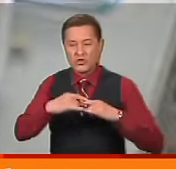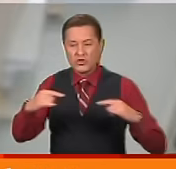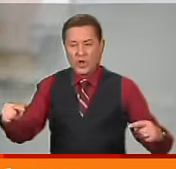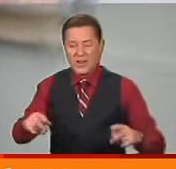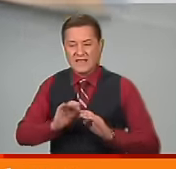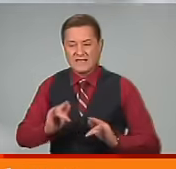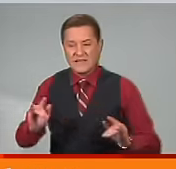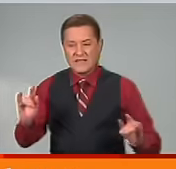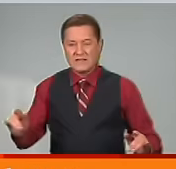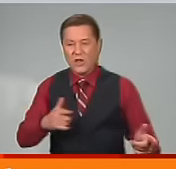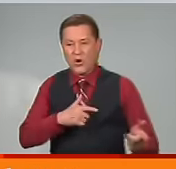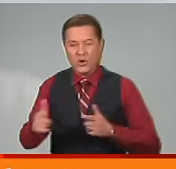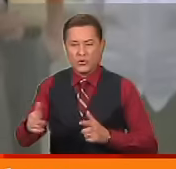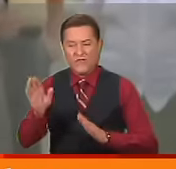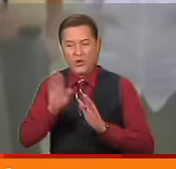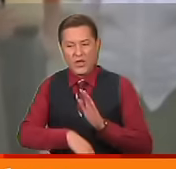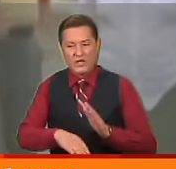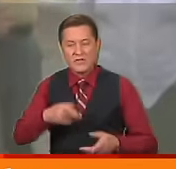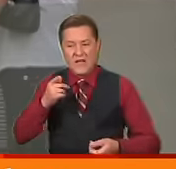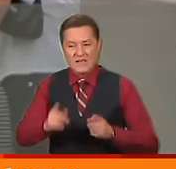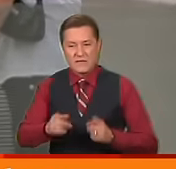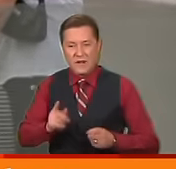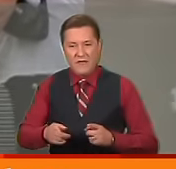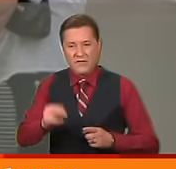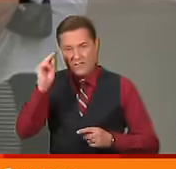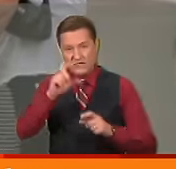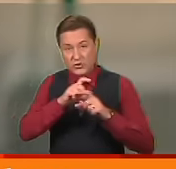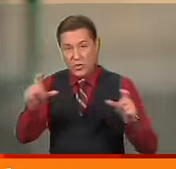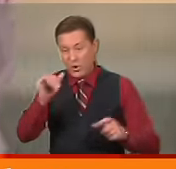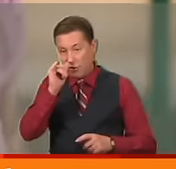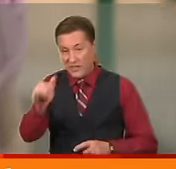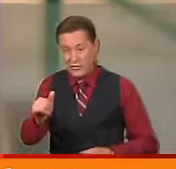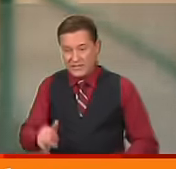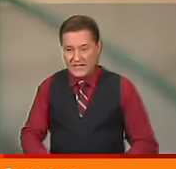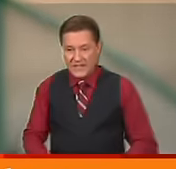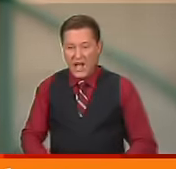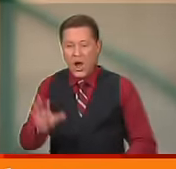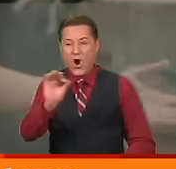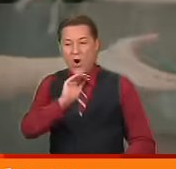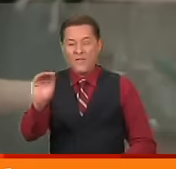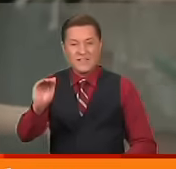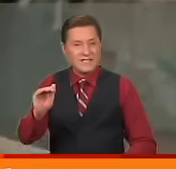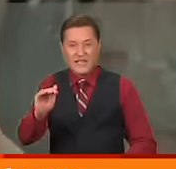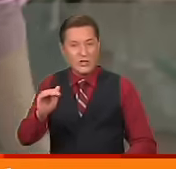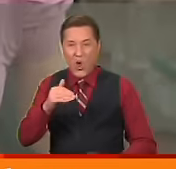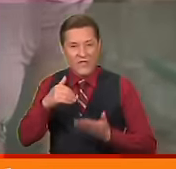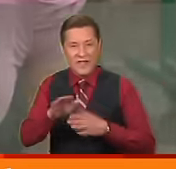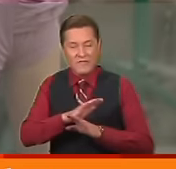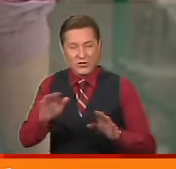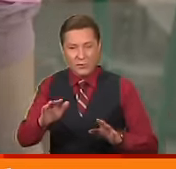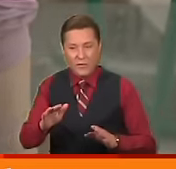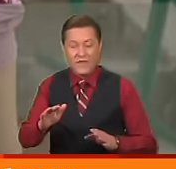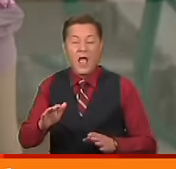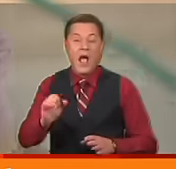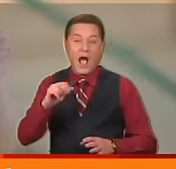бо готові до гіршого. І справді, в школу їх не пустили. Офіційно мені не відмовили, але неповідомлені нас